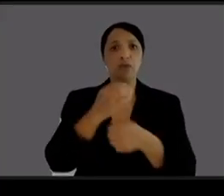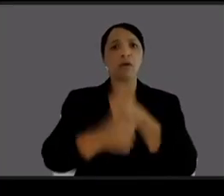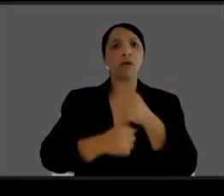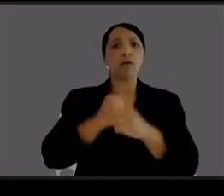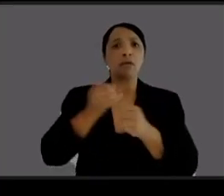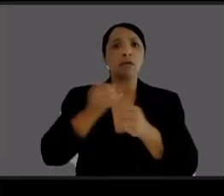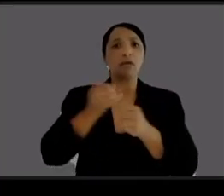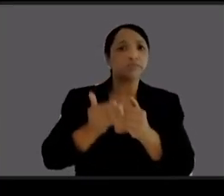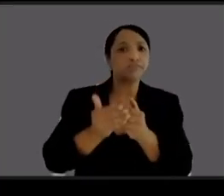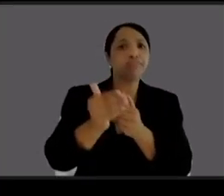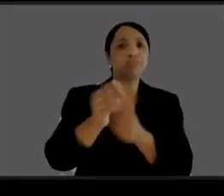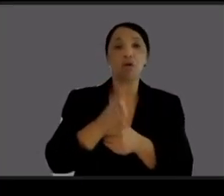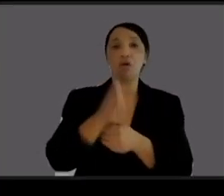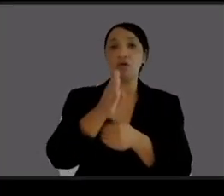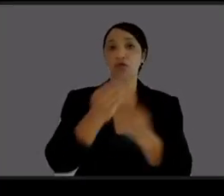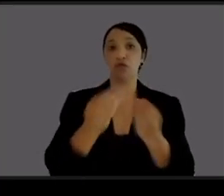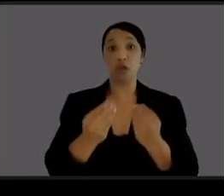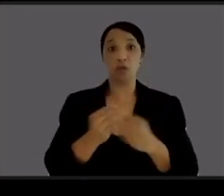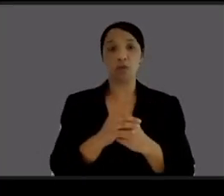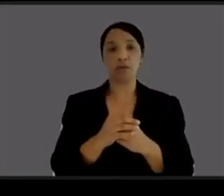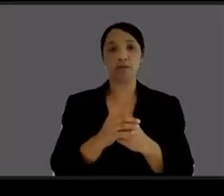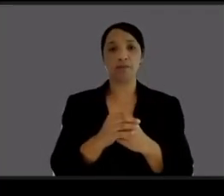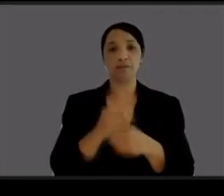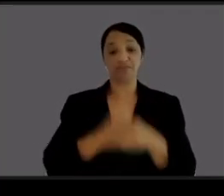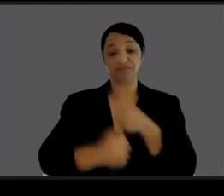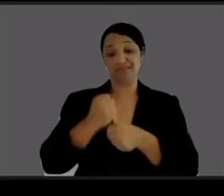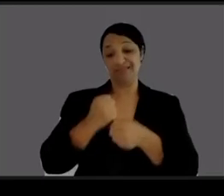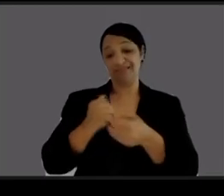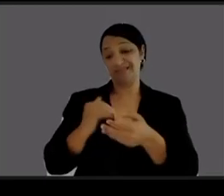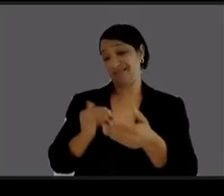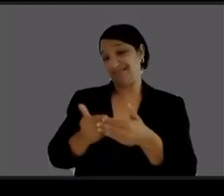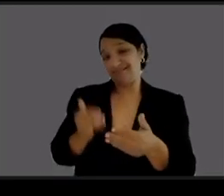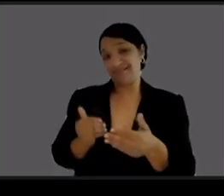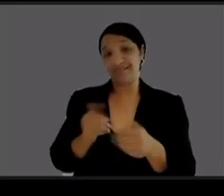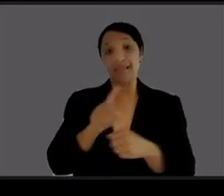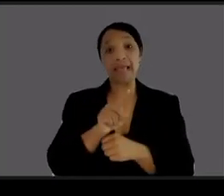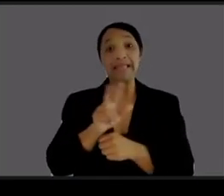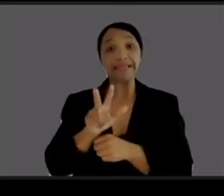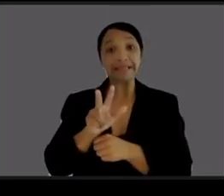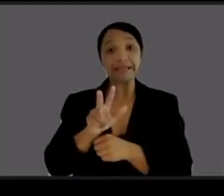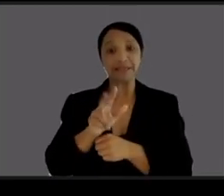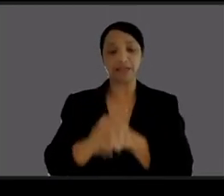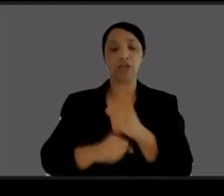السيدات والساده قبل 18 سنه في